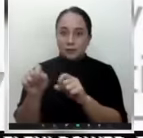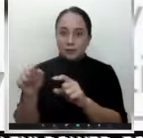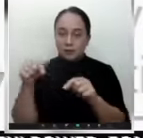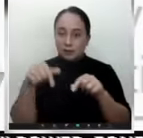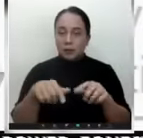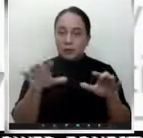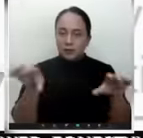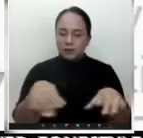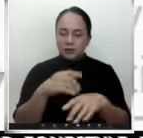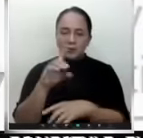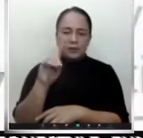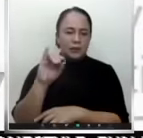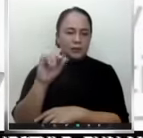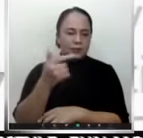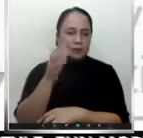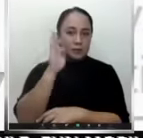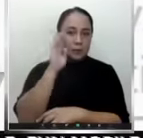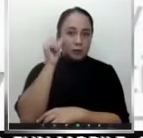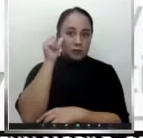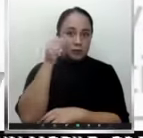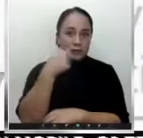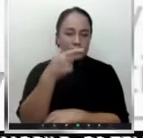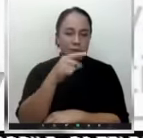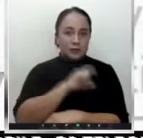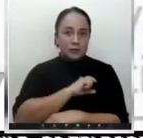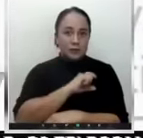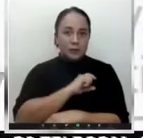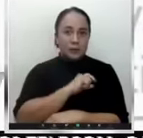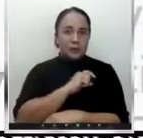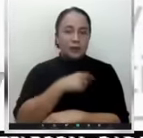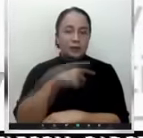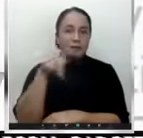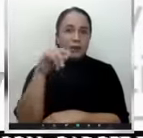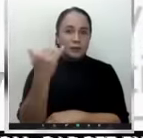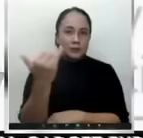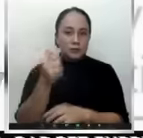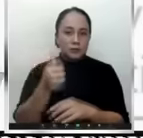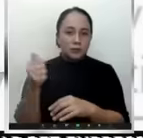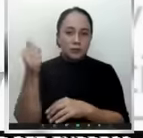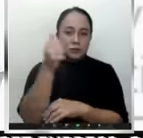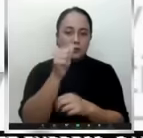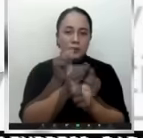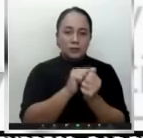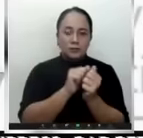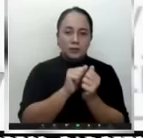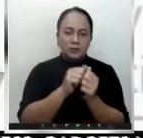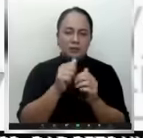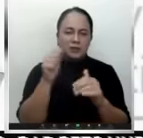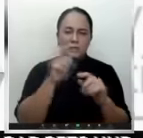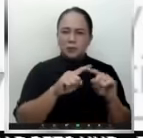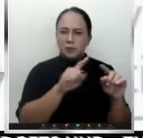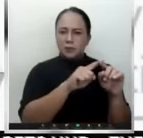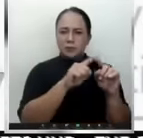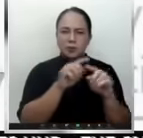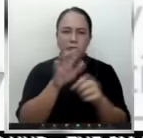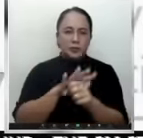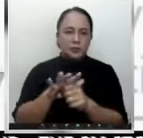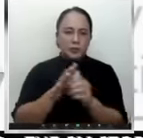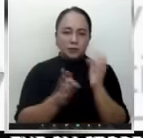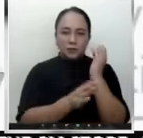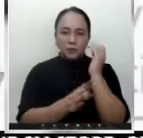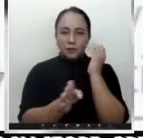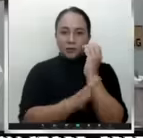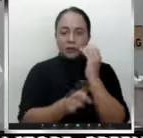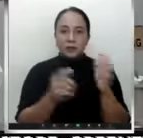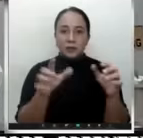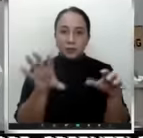Secretary Benhar Abalos sa PNP ang Pasay City Police Chief, pati commander at mga miyembro ng local substation na nakakasakop sa